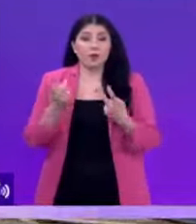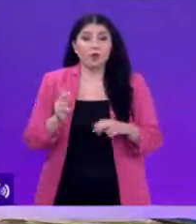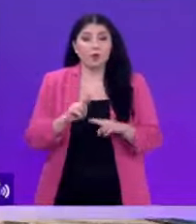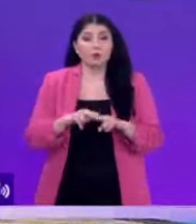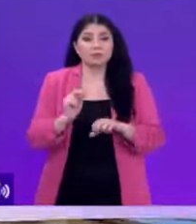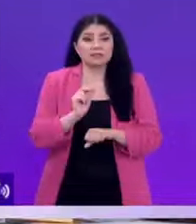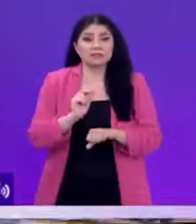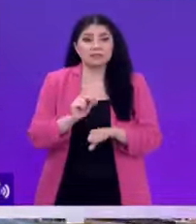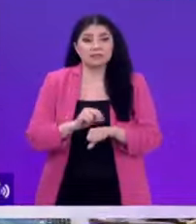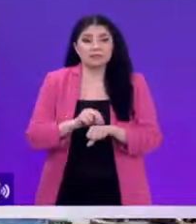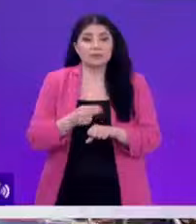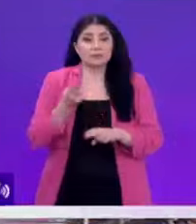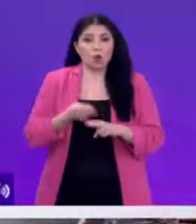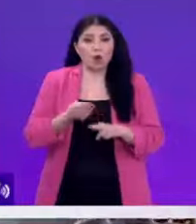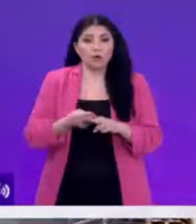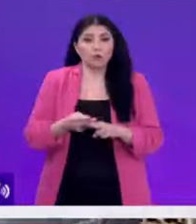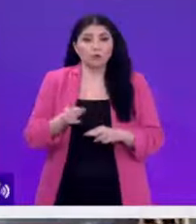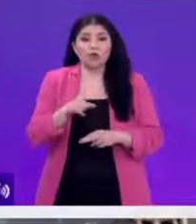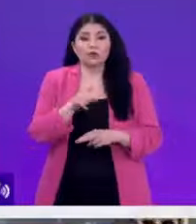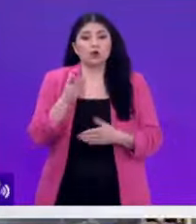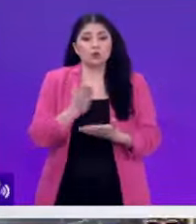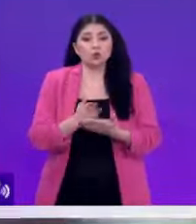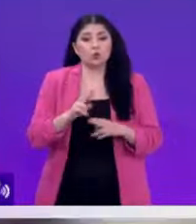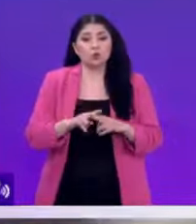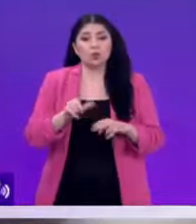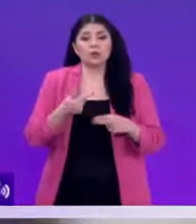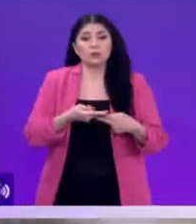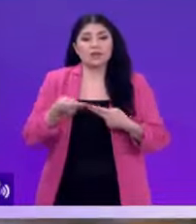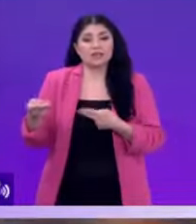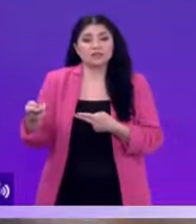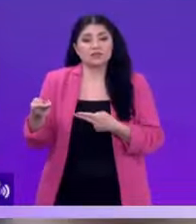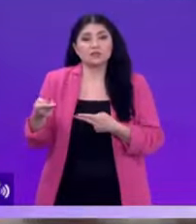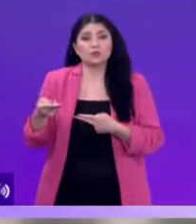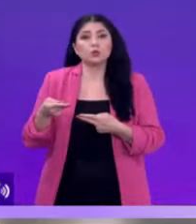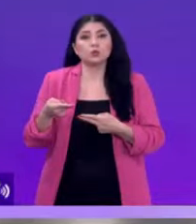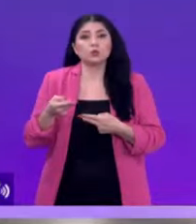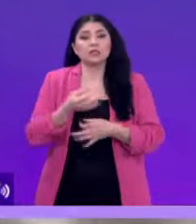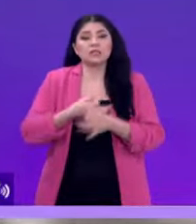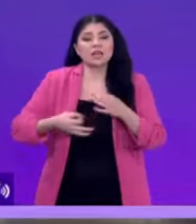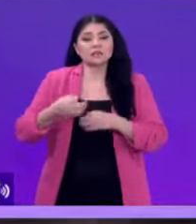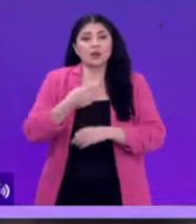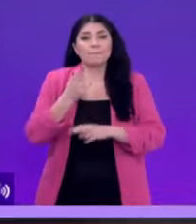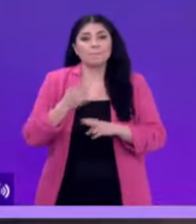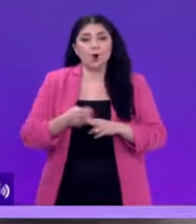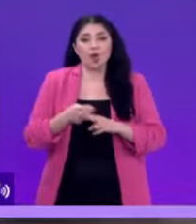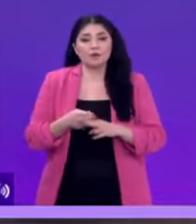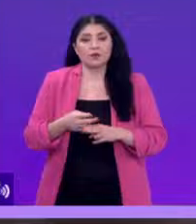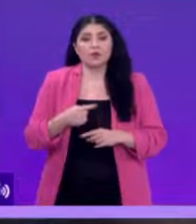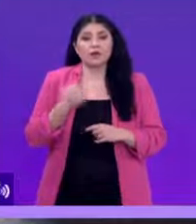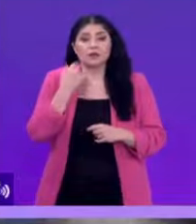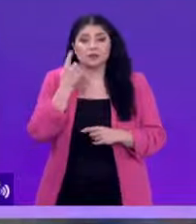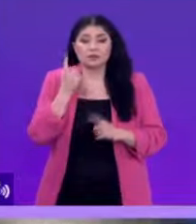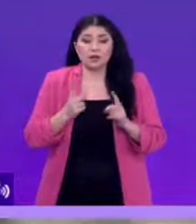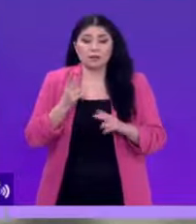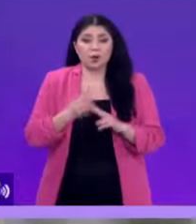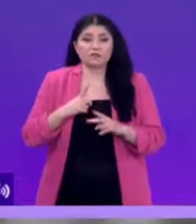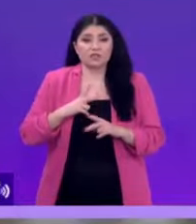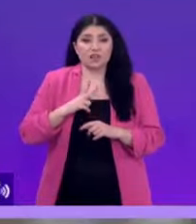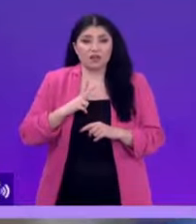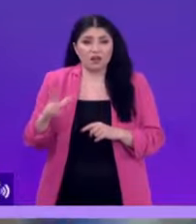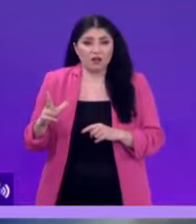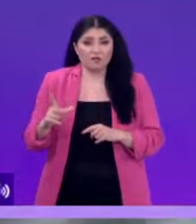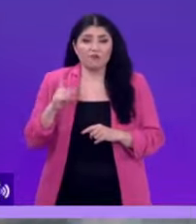decide unde trebuie duși și pacienții. Cu siguranță că în cazul în care pacienții sunt în stare gravă, va fi nevoie de foarte